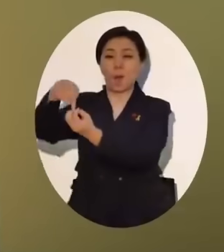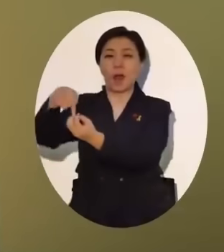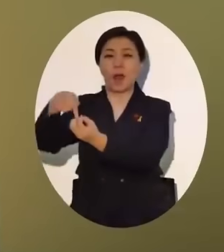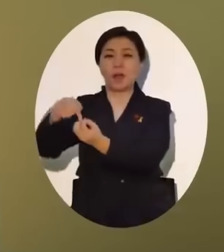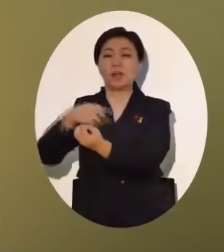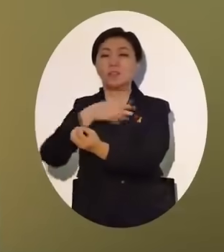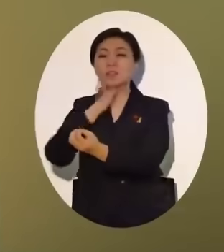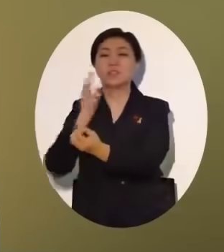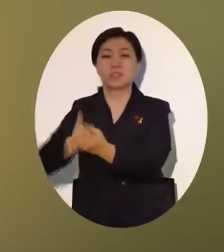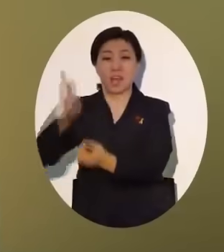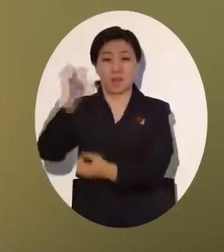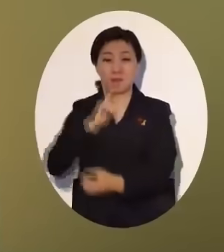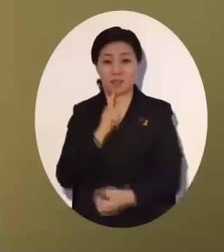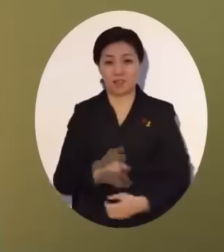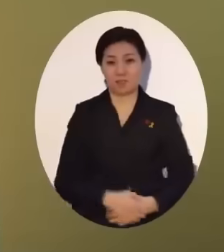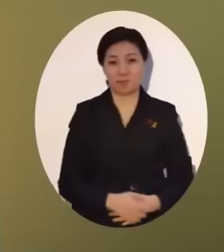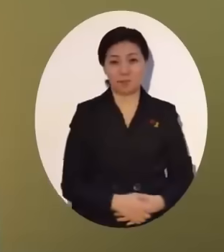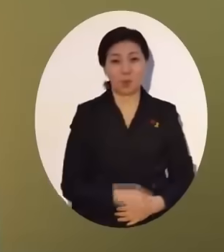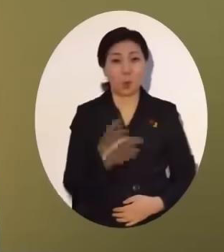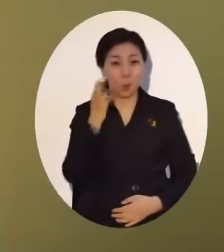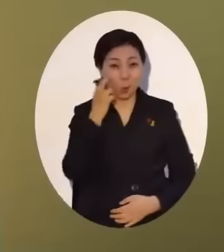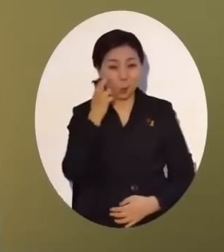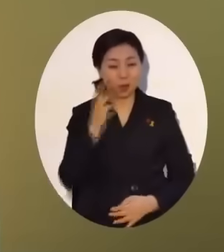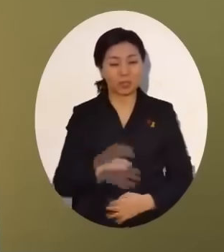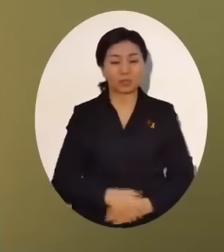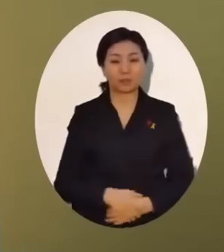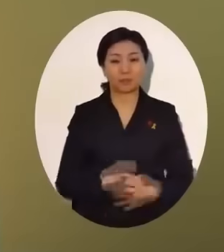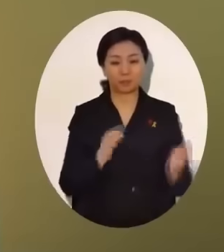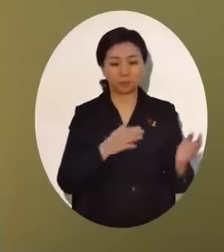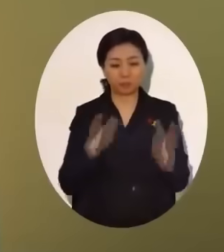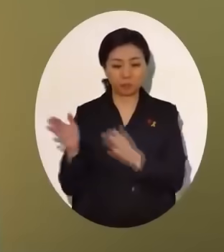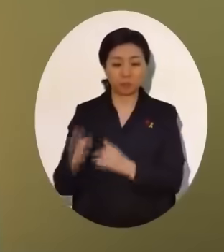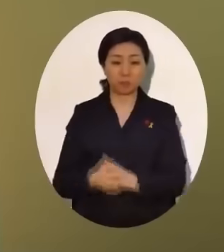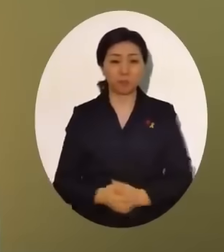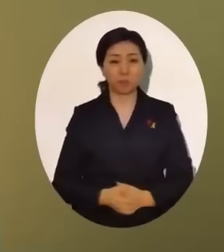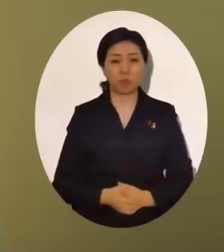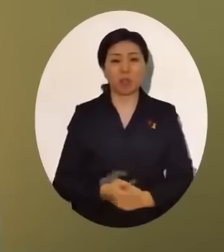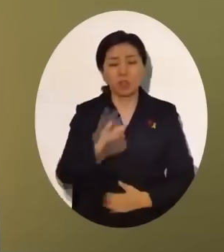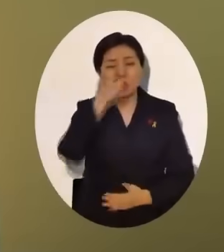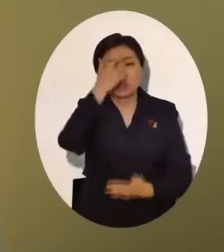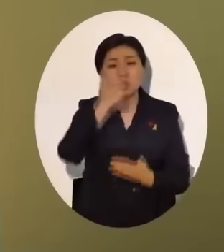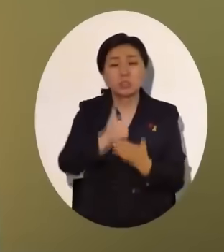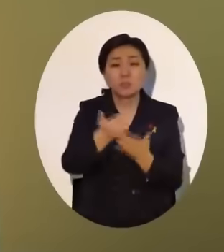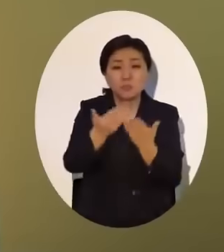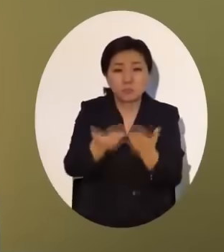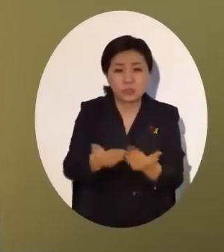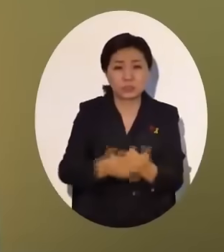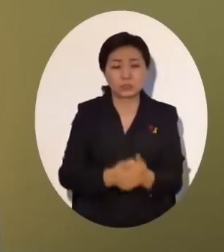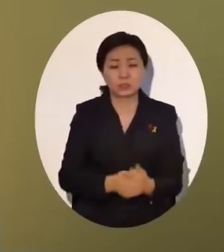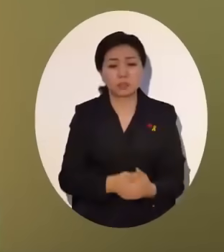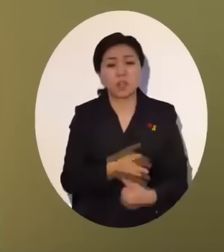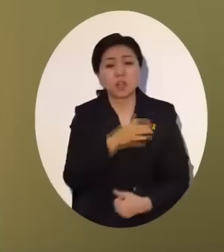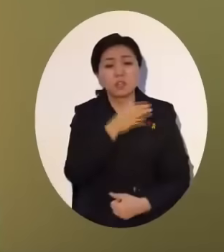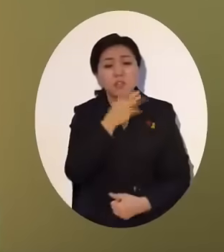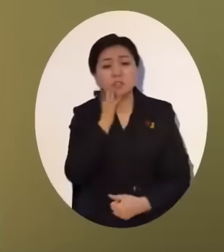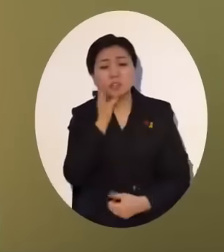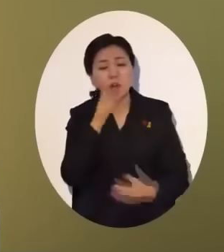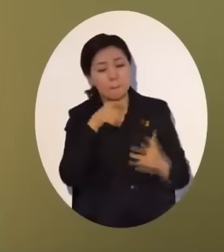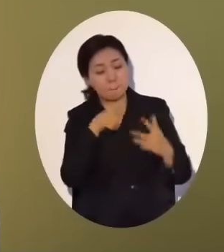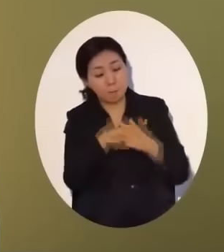그러면 스님 나이듦에 관하면 두렵지 않다 그랬는데 관하는